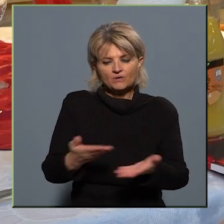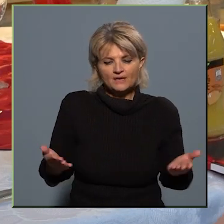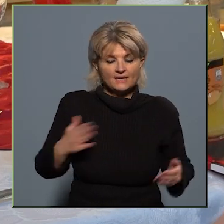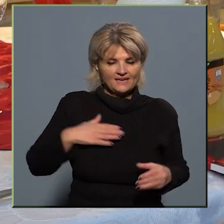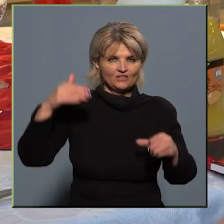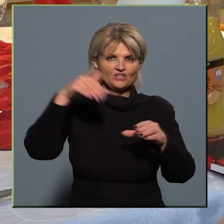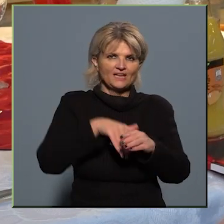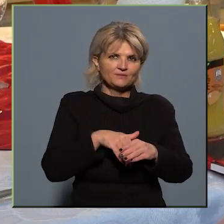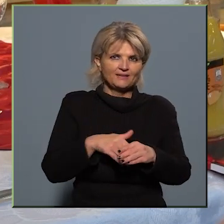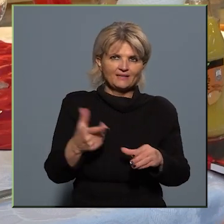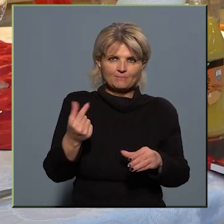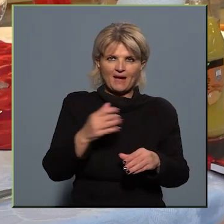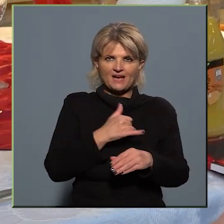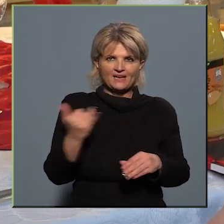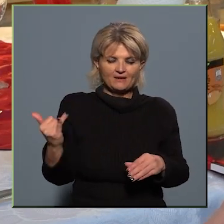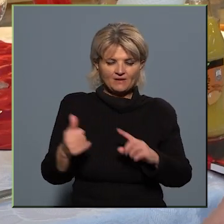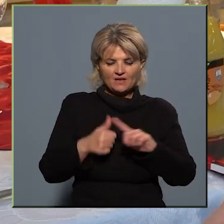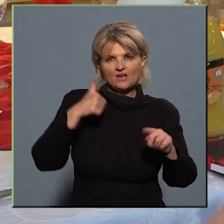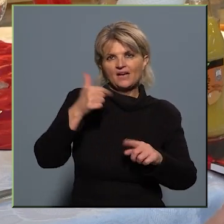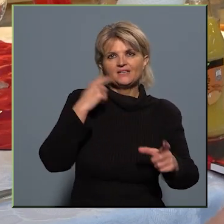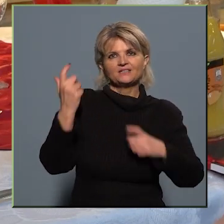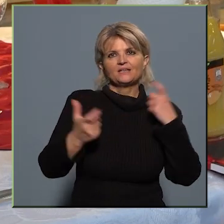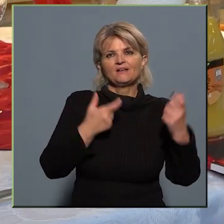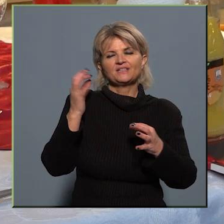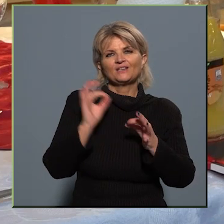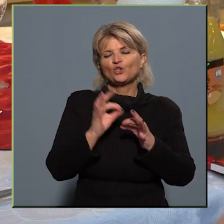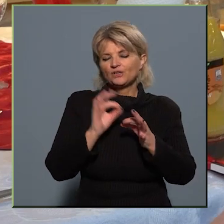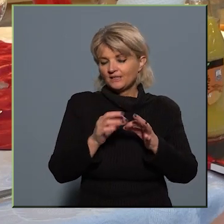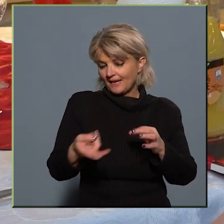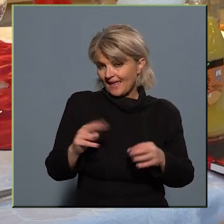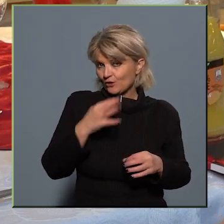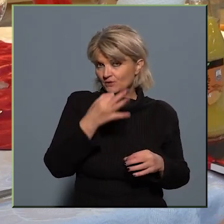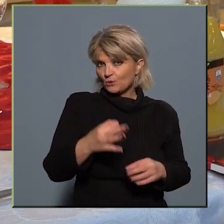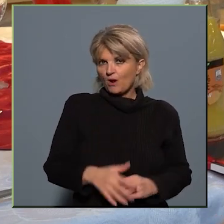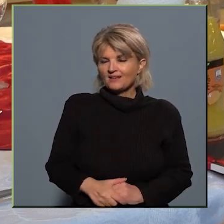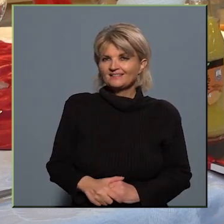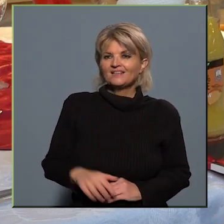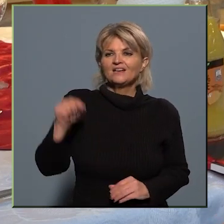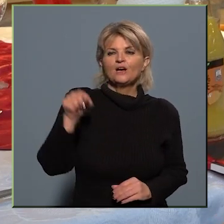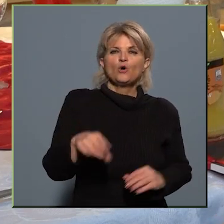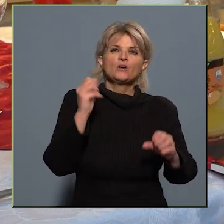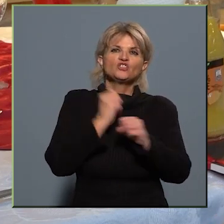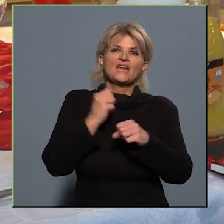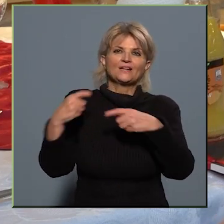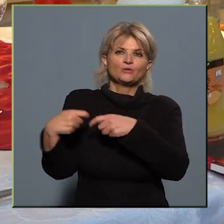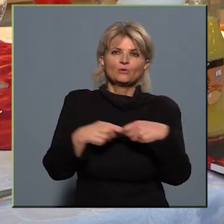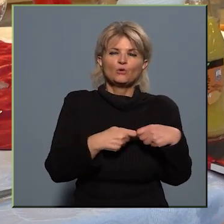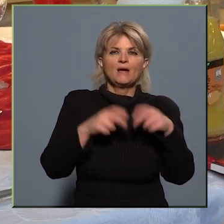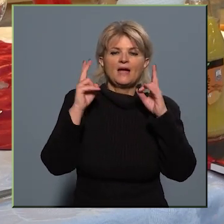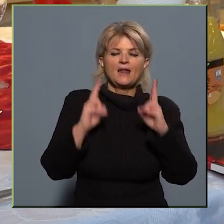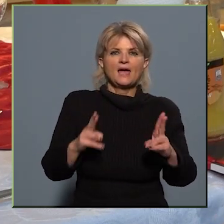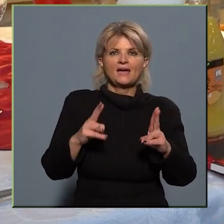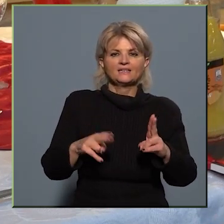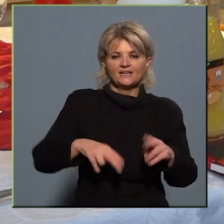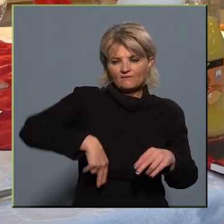is részt vettem egy pár évet. Ez az egyik, ez a szilveszteri történet, ez pont egy ilyenhez kapcsolódik. Mi ott csináltunk egy klubot, ahol lehetett